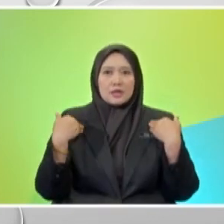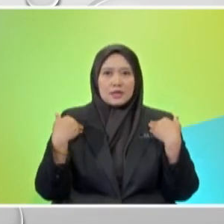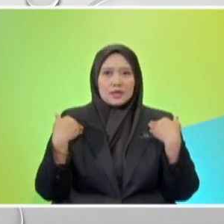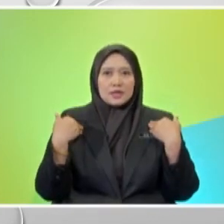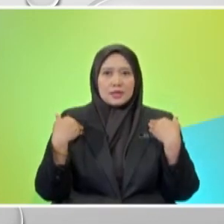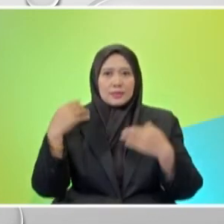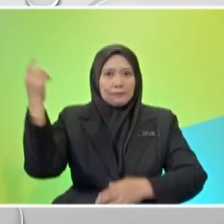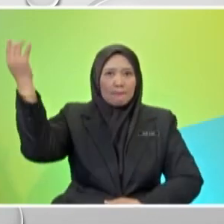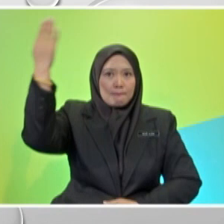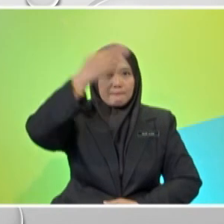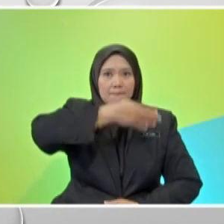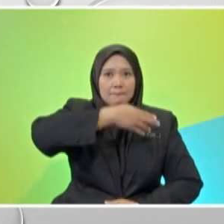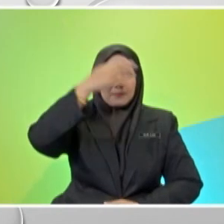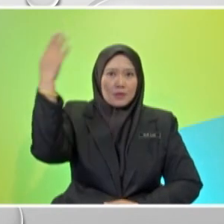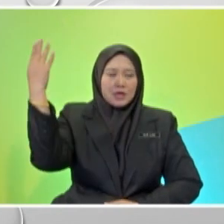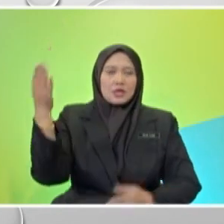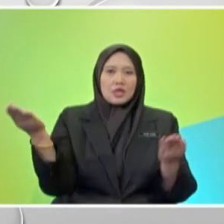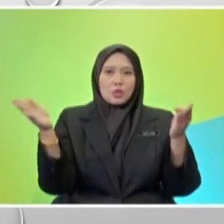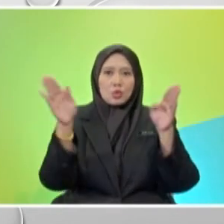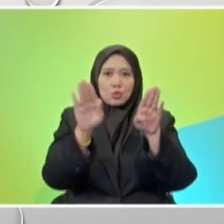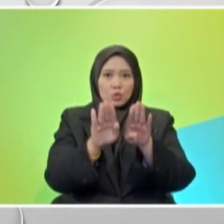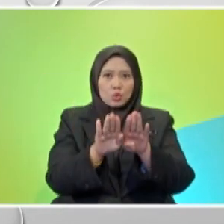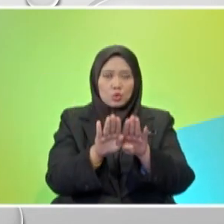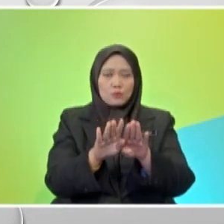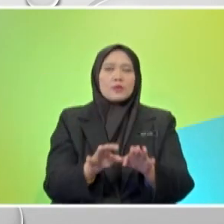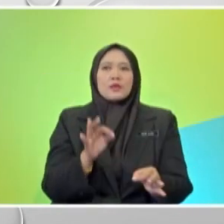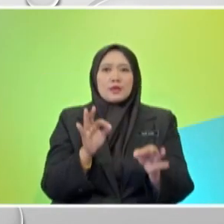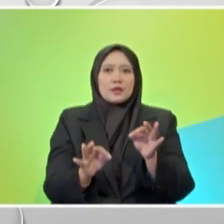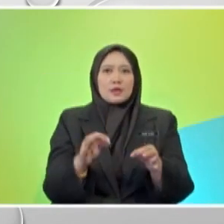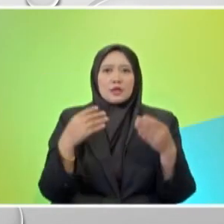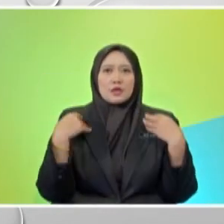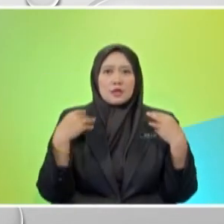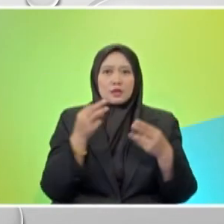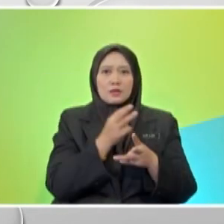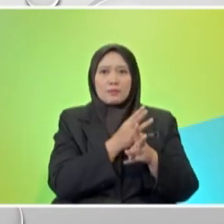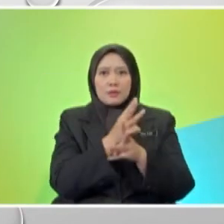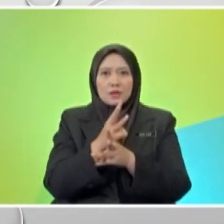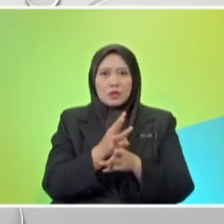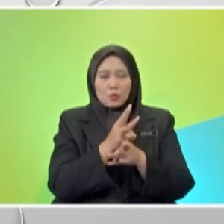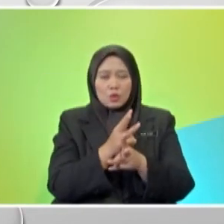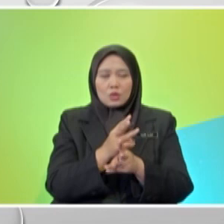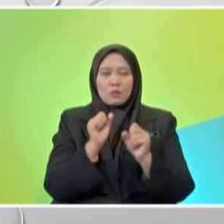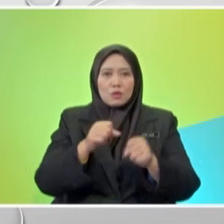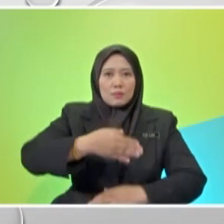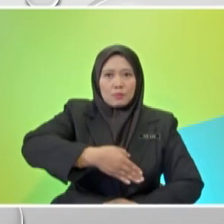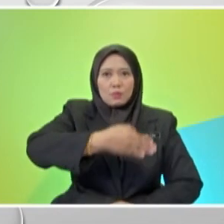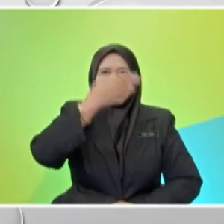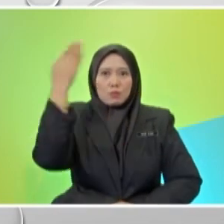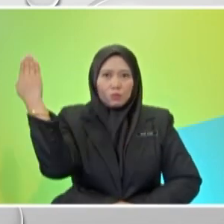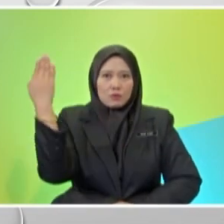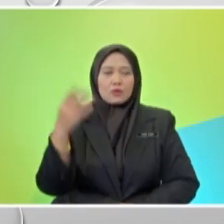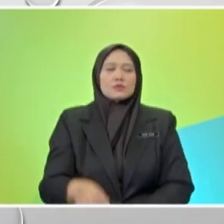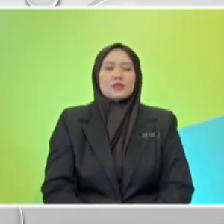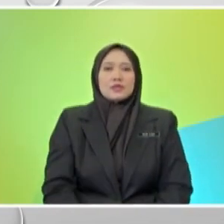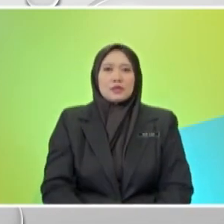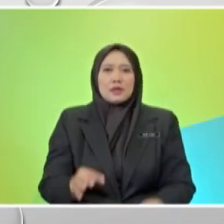Ya, betul. Macam sekolah sekalipun kan. Betul. Dia ada palang keselamatan. Dia nak masuk tu, kita kena beritahu